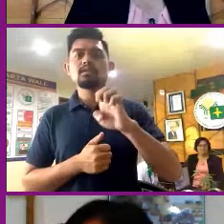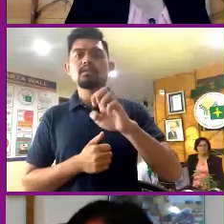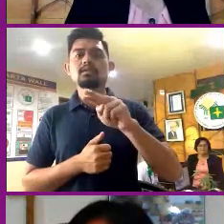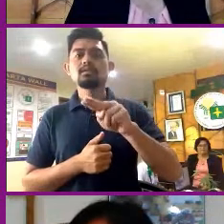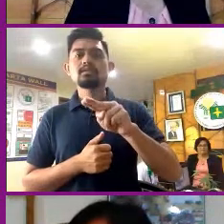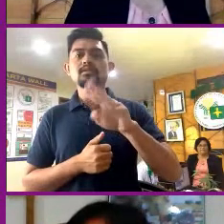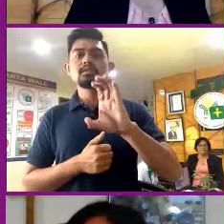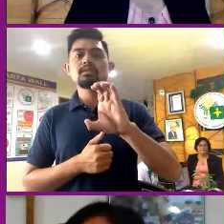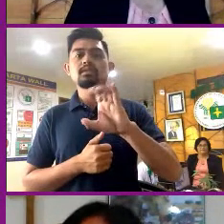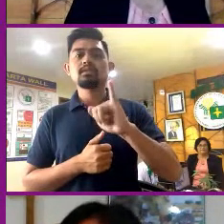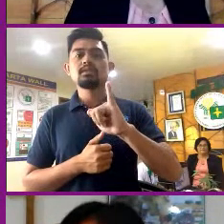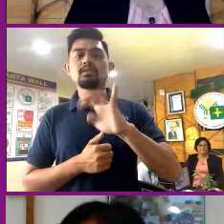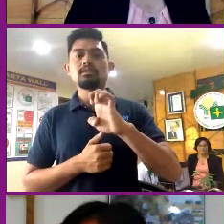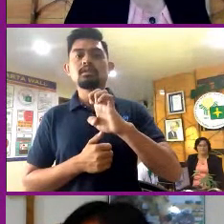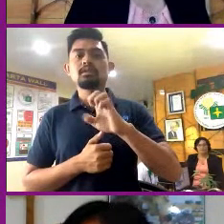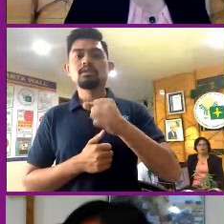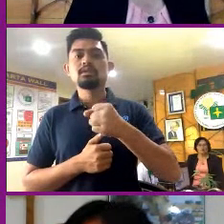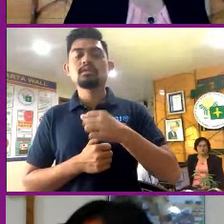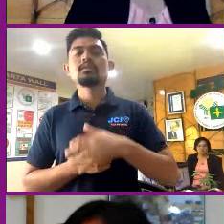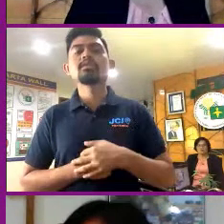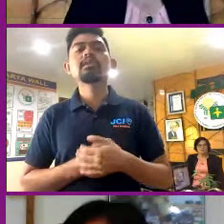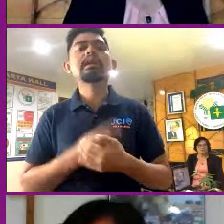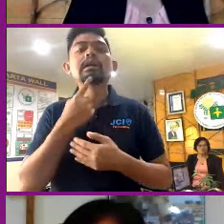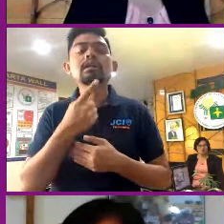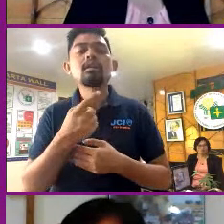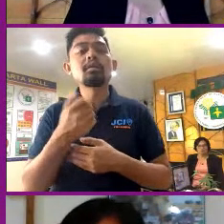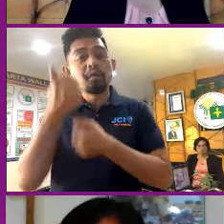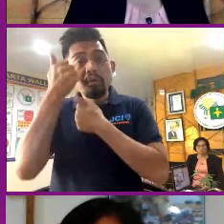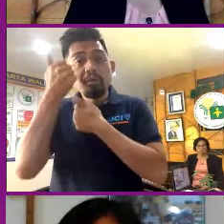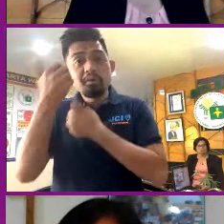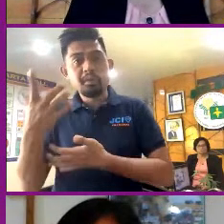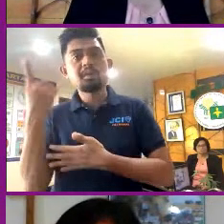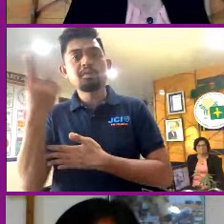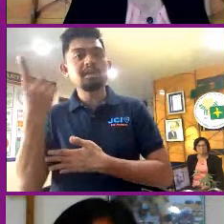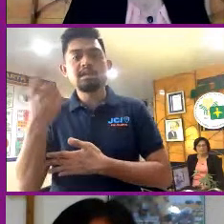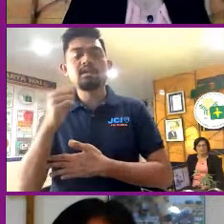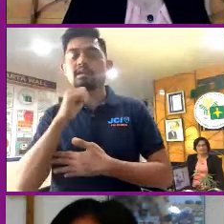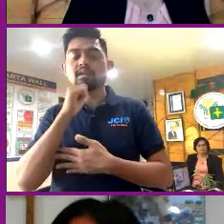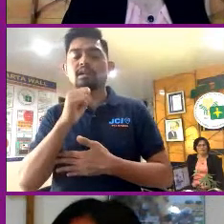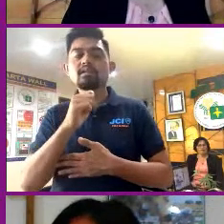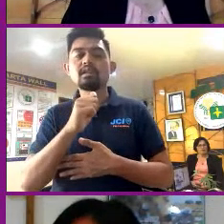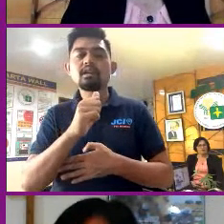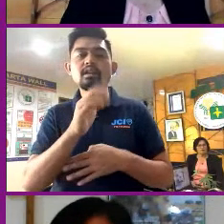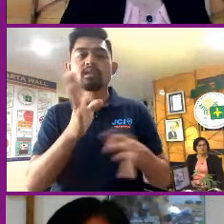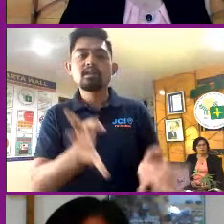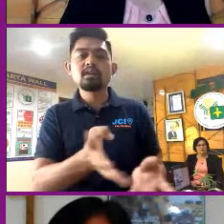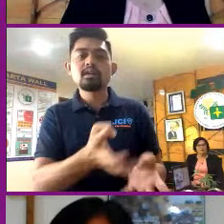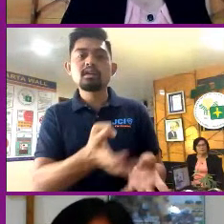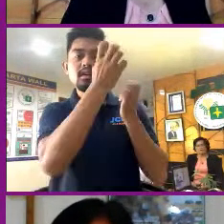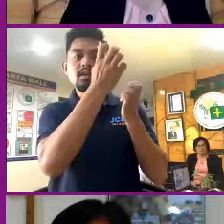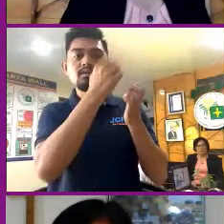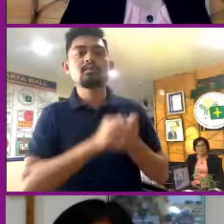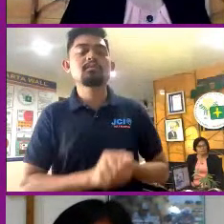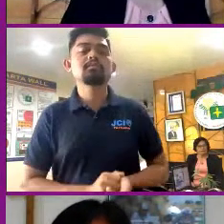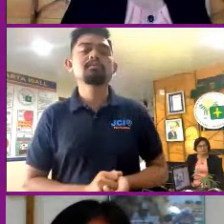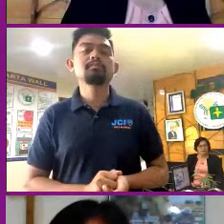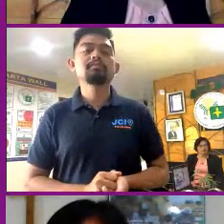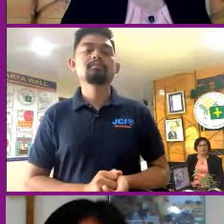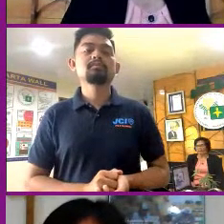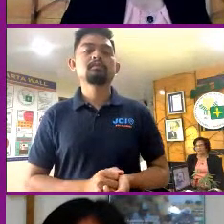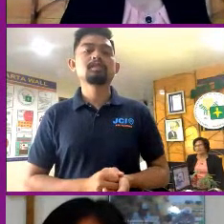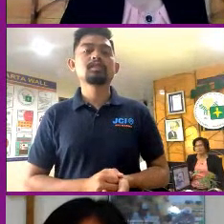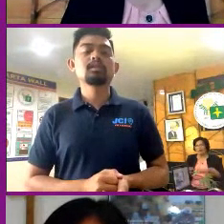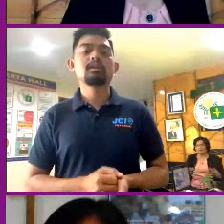but for only compliance. No, it is wrong. Sincerely pag-educate. In fact, for compliance lang. Kaya